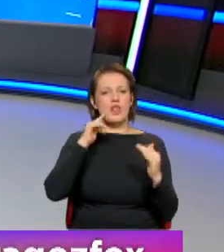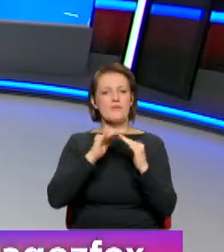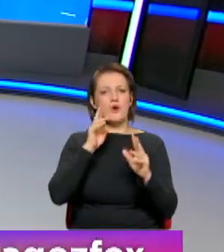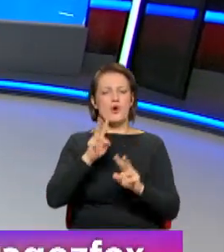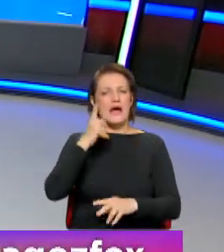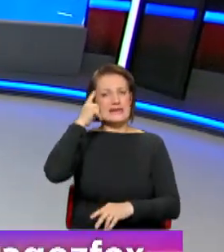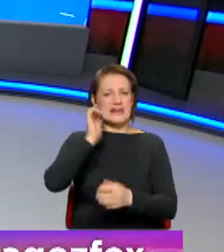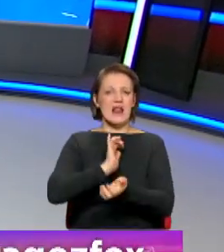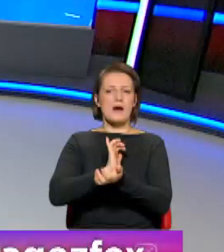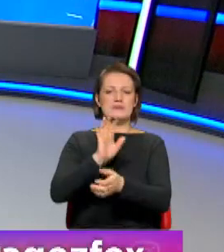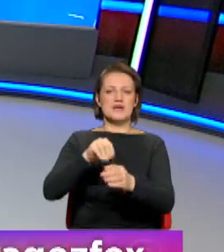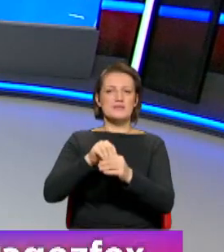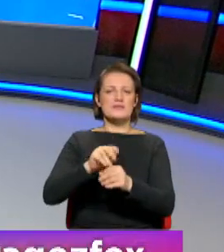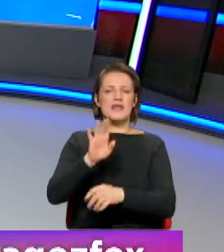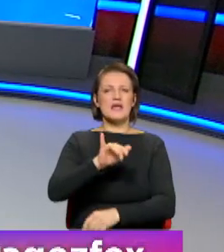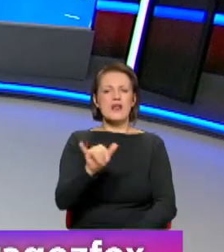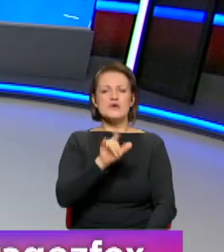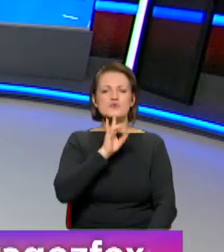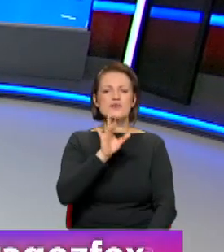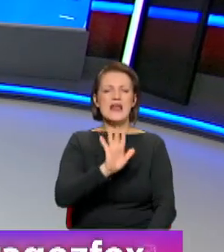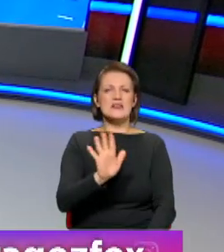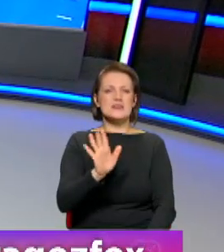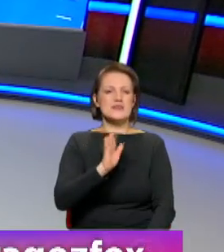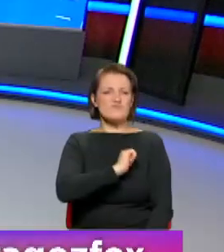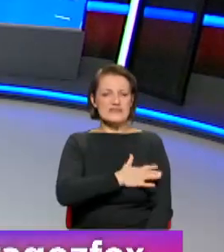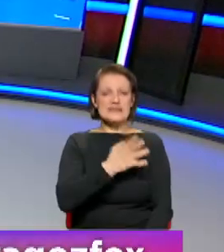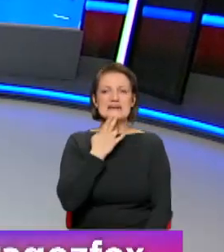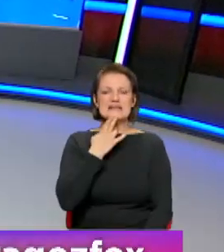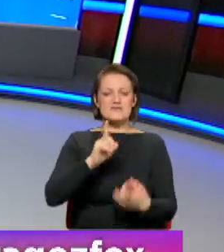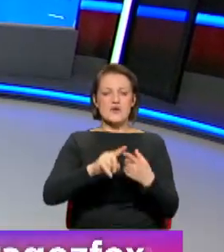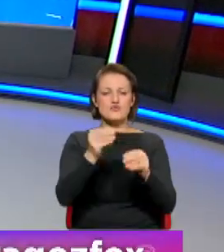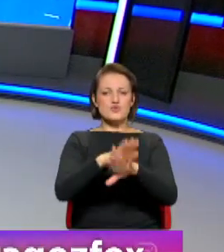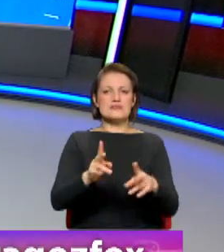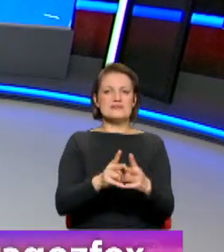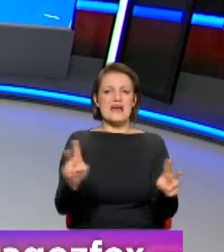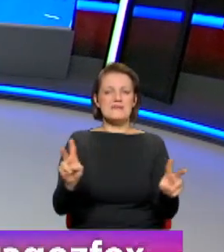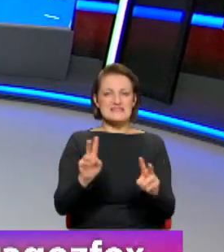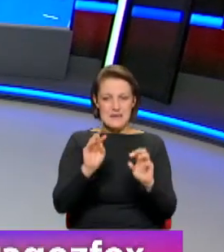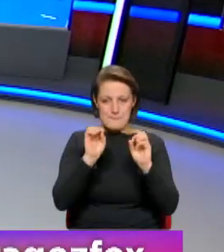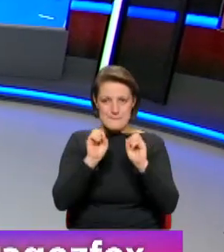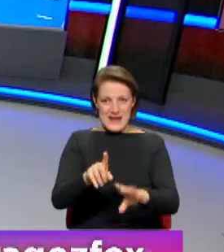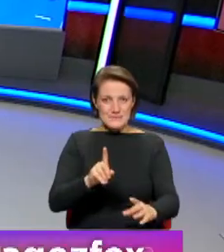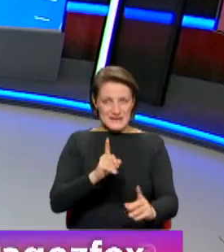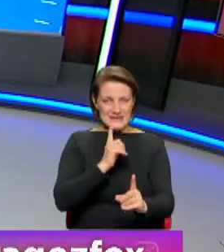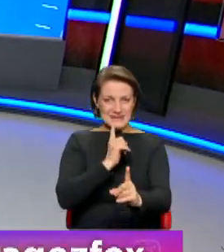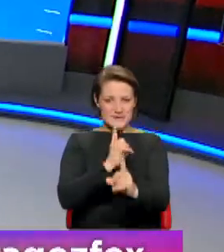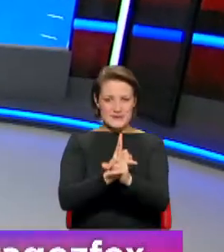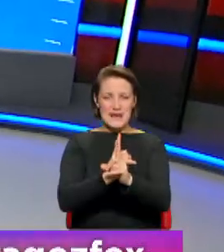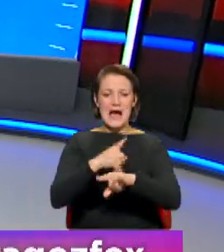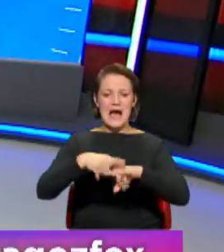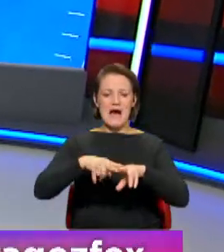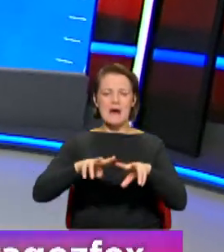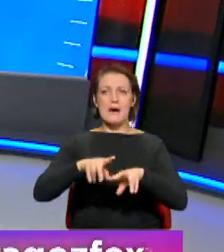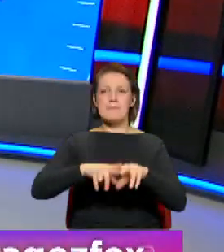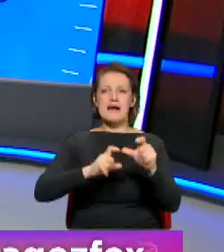göre İsrail hapishanelerinde tutulan yaklaşık 150 Filistinli kadın ve çocuğun serbest bırakılması karşılığında Hamas da elinde tuttuğu